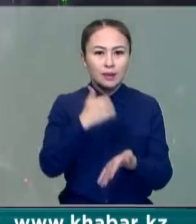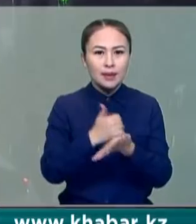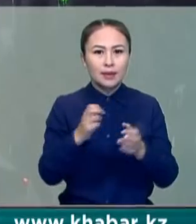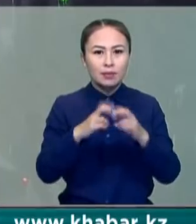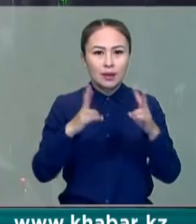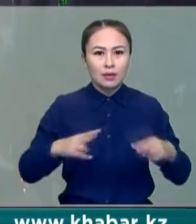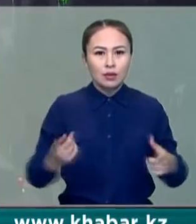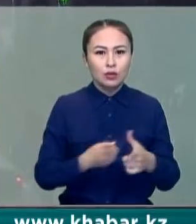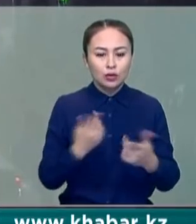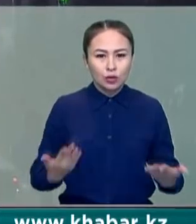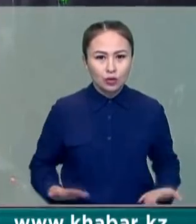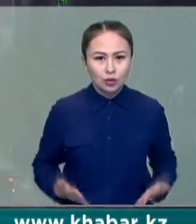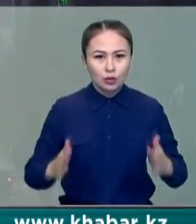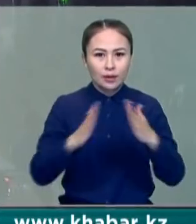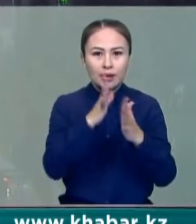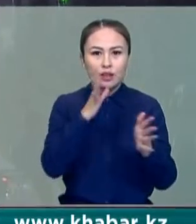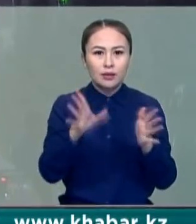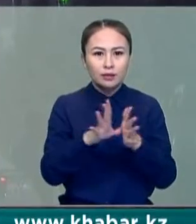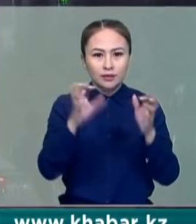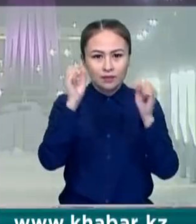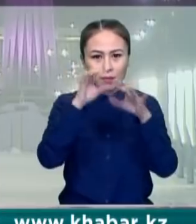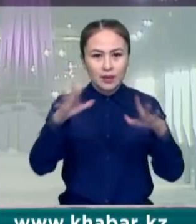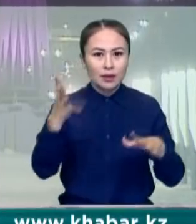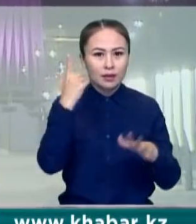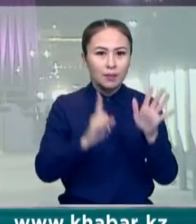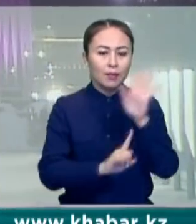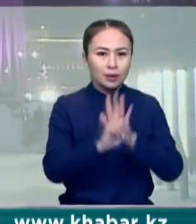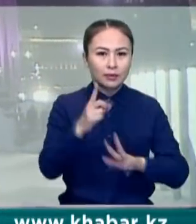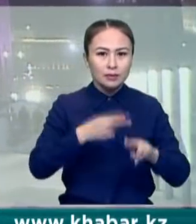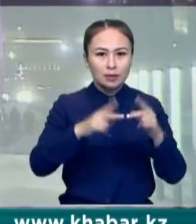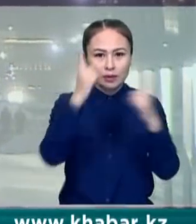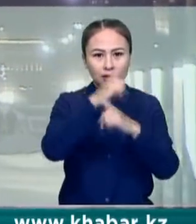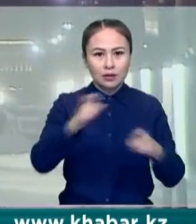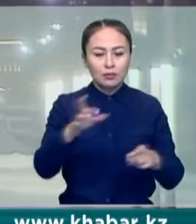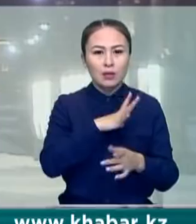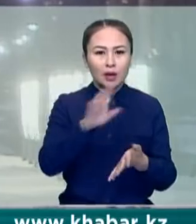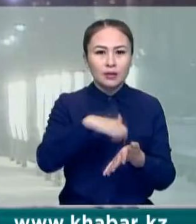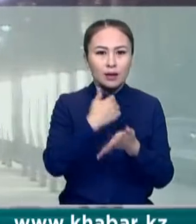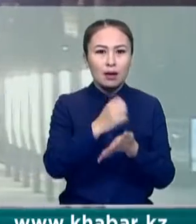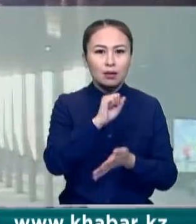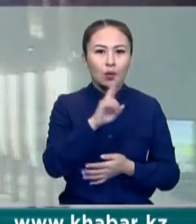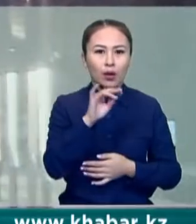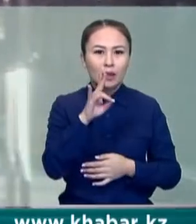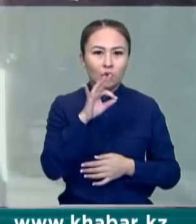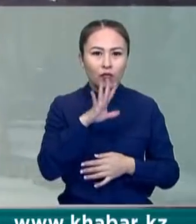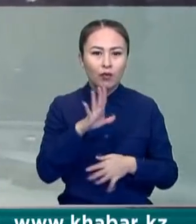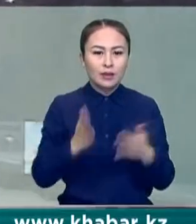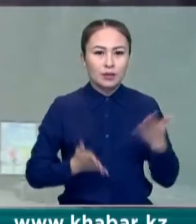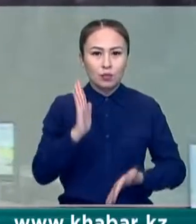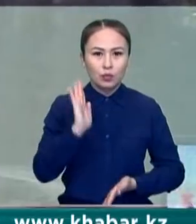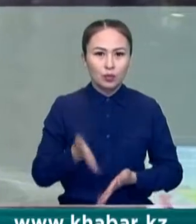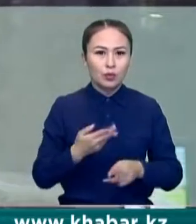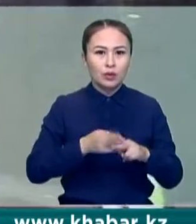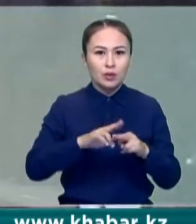қызметі ғимараттар мен тұрғын үйлерге электр жарығы беріле бастағандығын хабарлады. Ал шаһар басшысы Алтай Көлгінов болса, өзінің